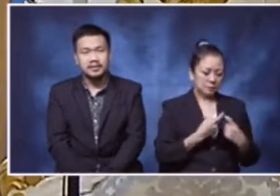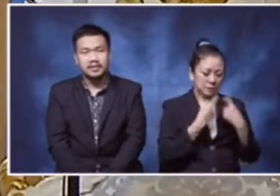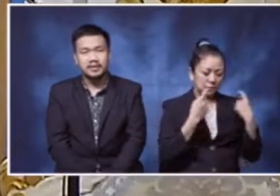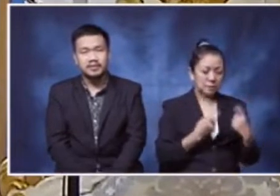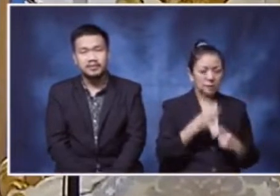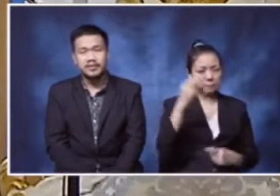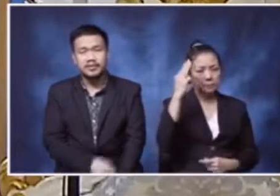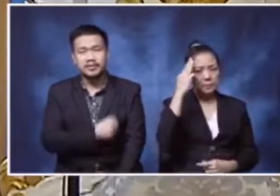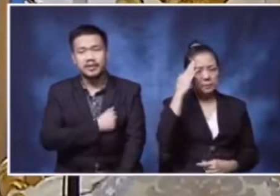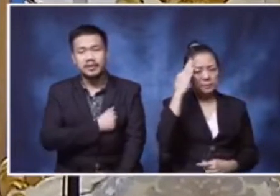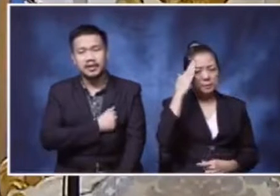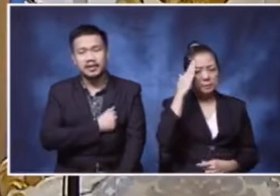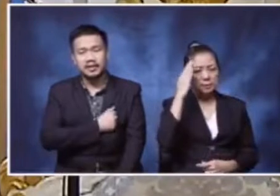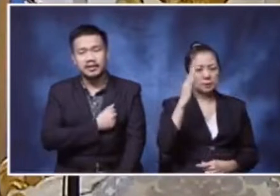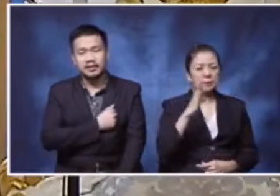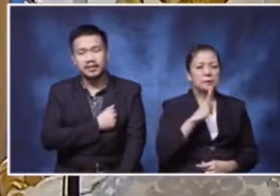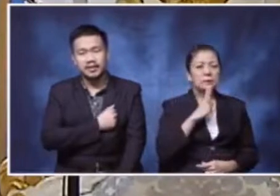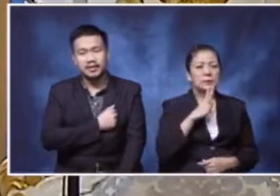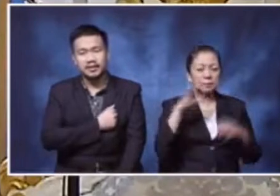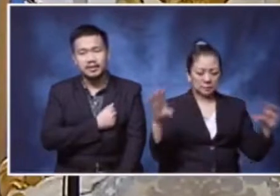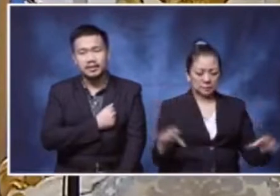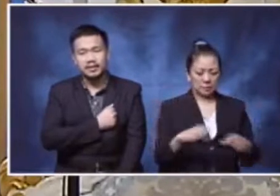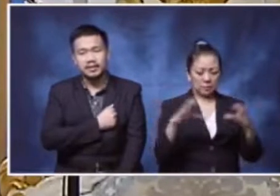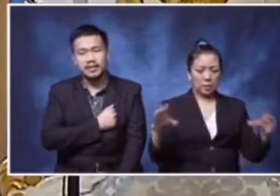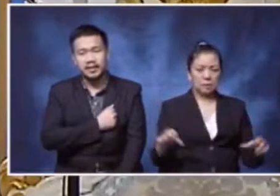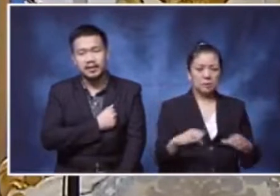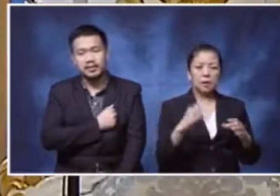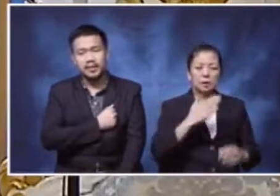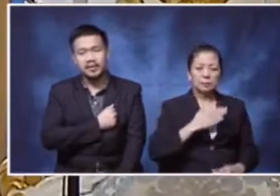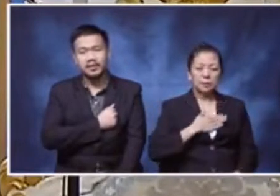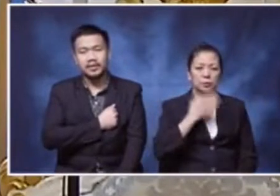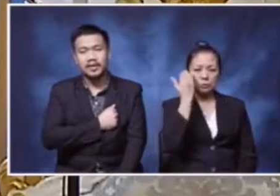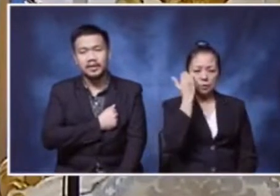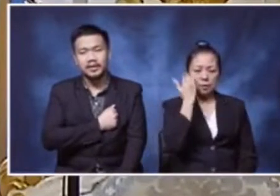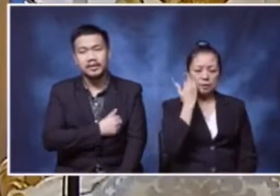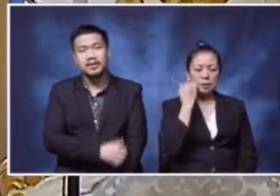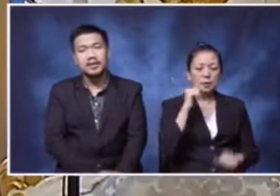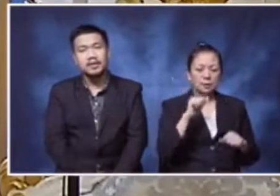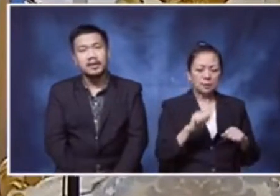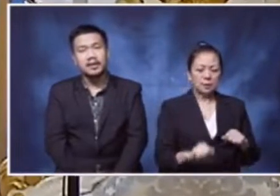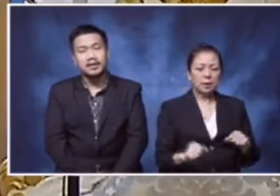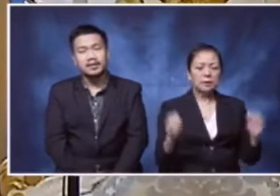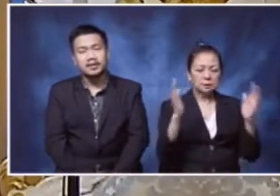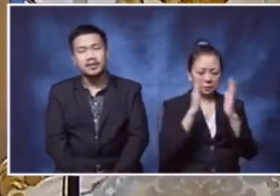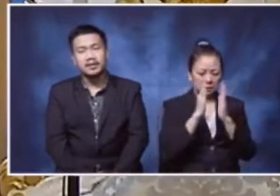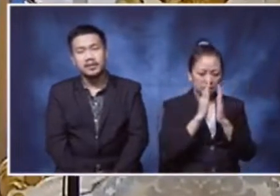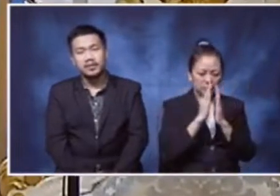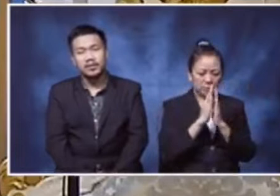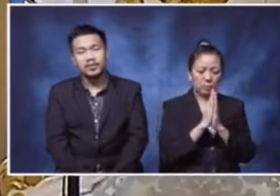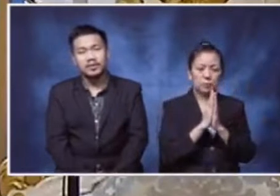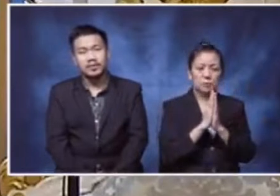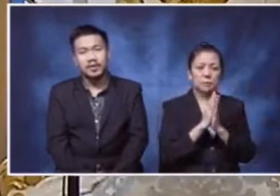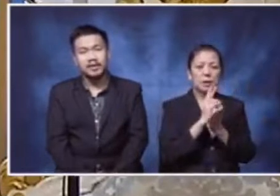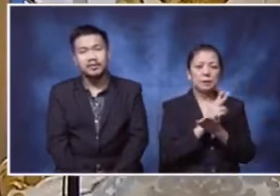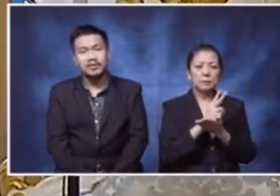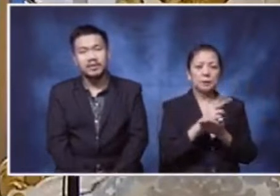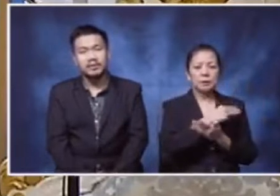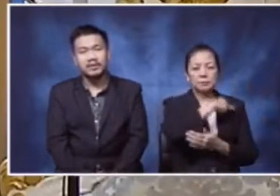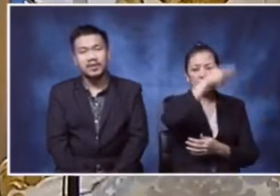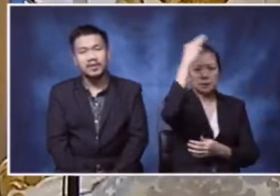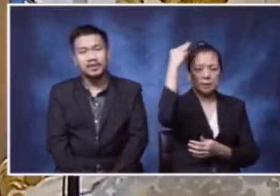sa isip, sa salita at sa gawa at sa aking pagkukulang. Kaya isinasamo ko sa mahal